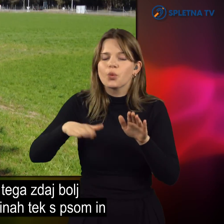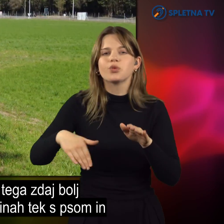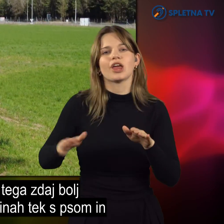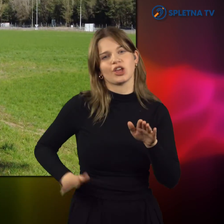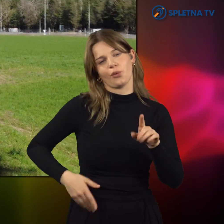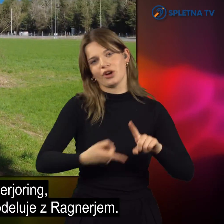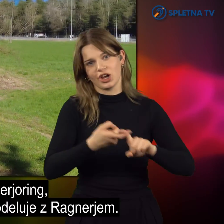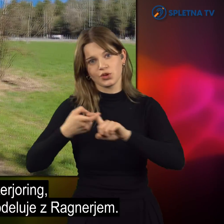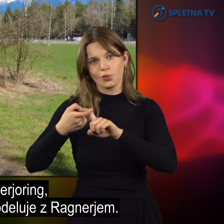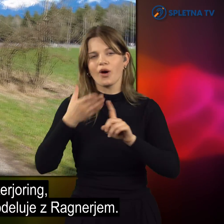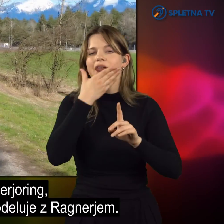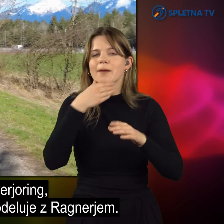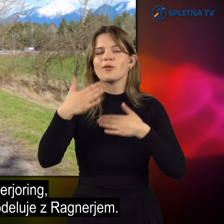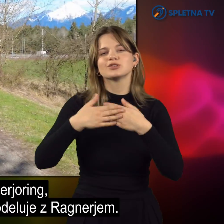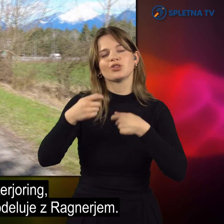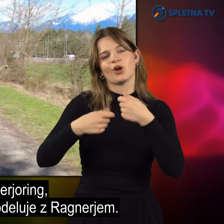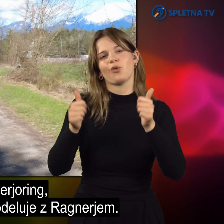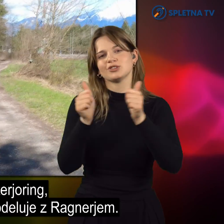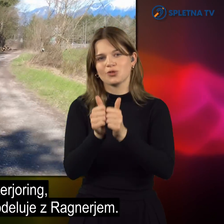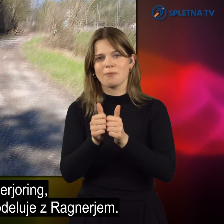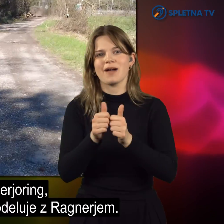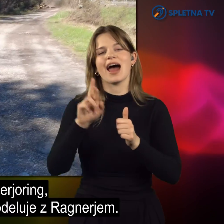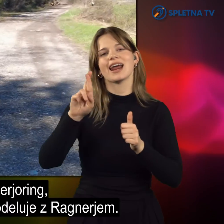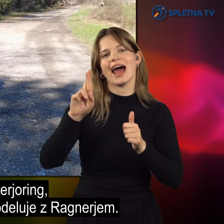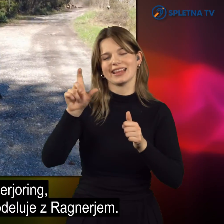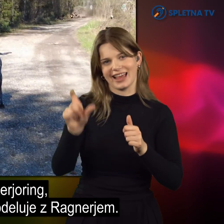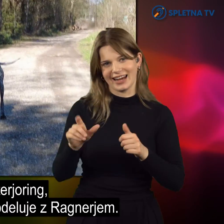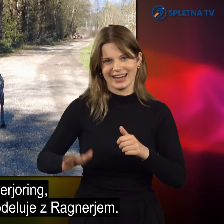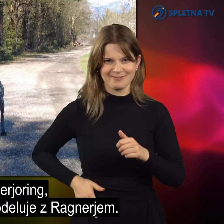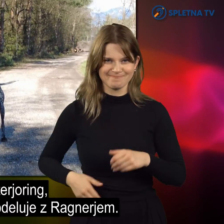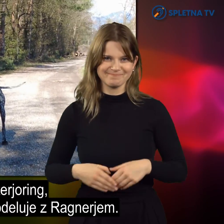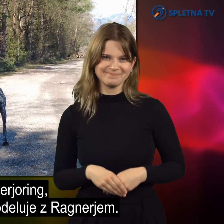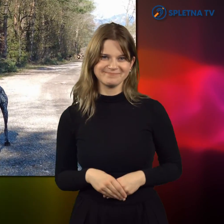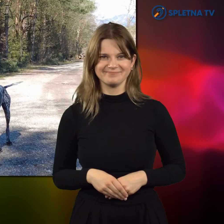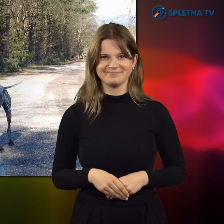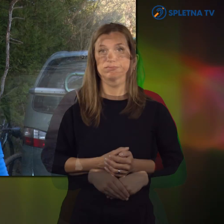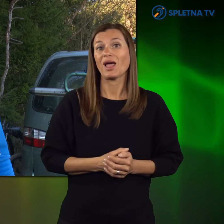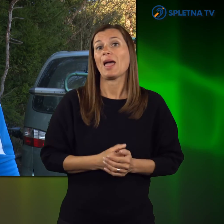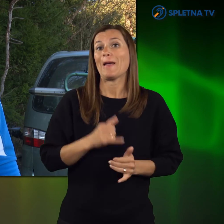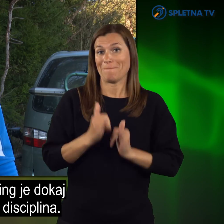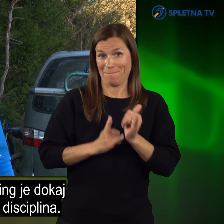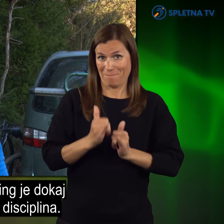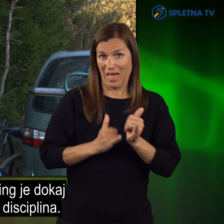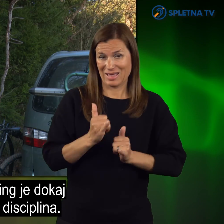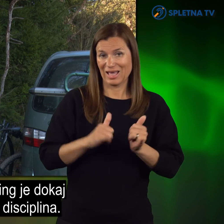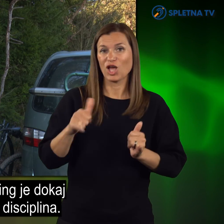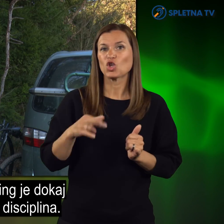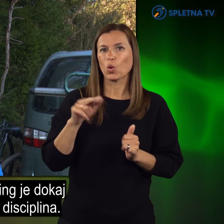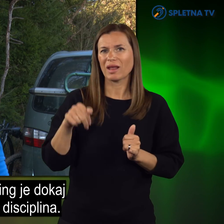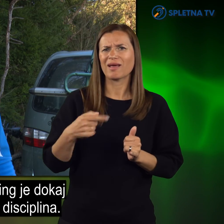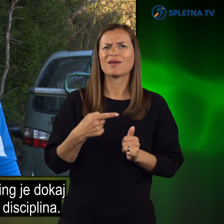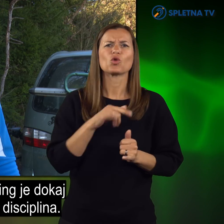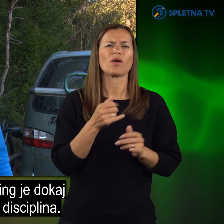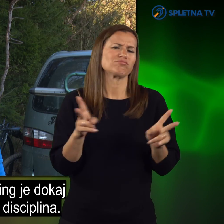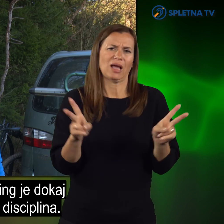s psom in skuter-joring, v katerih lepo sodeluje z Ragnarjem. Bike-joring je